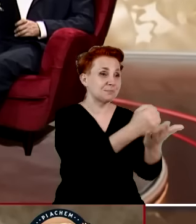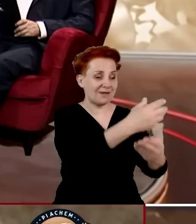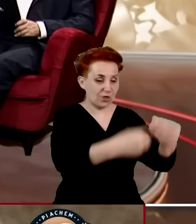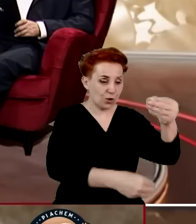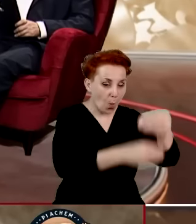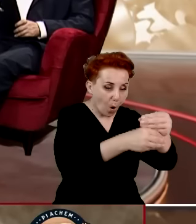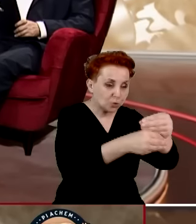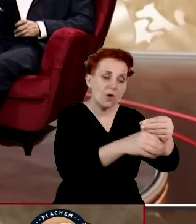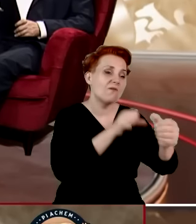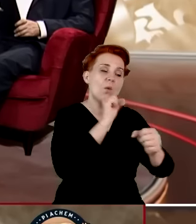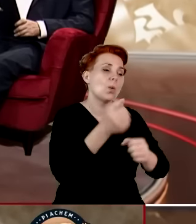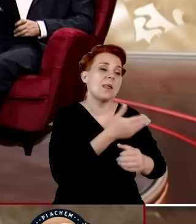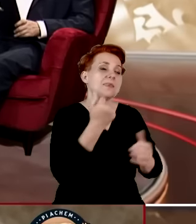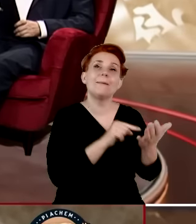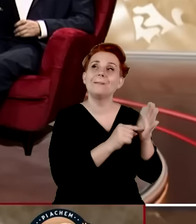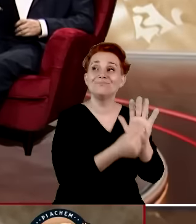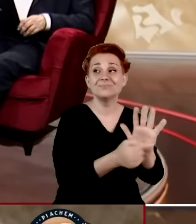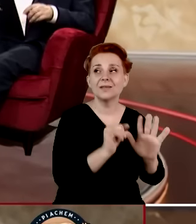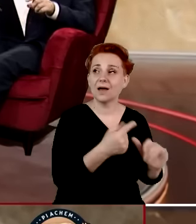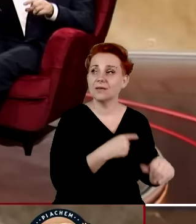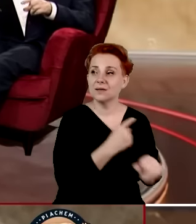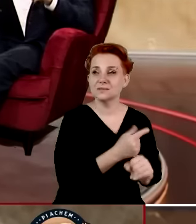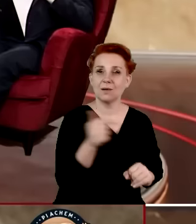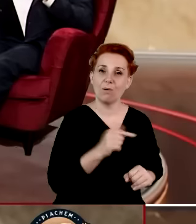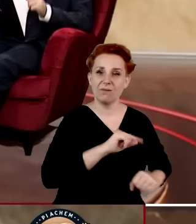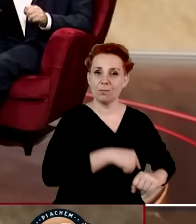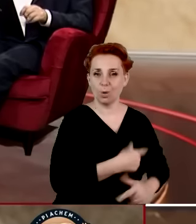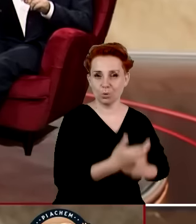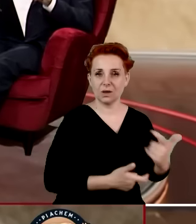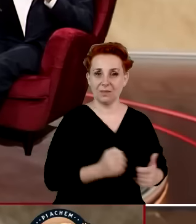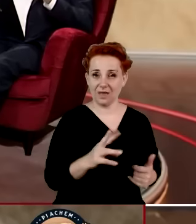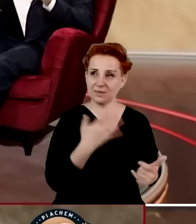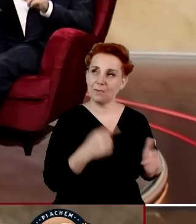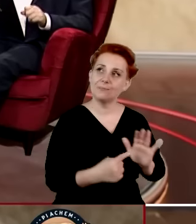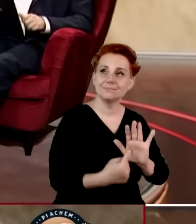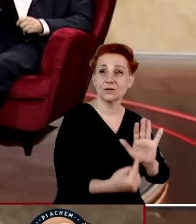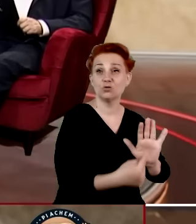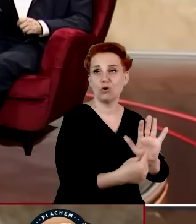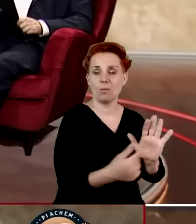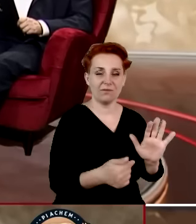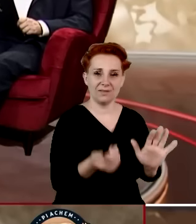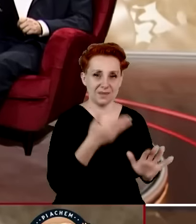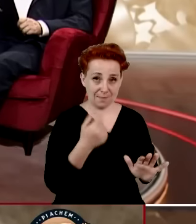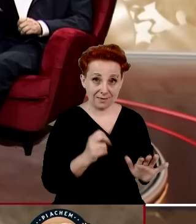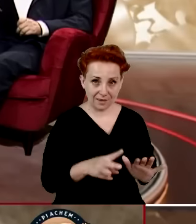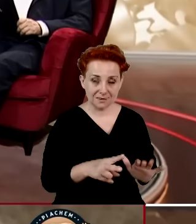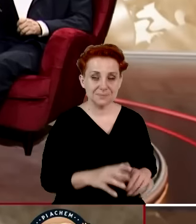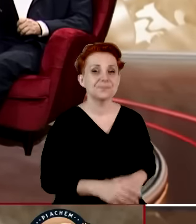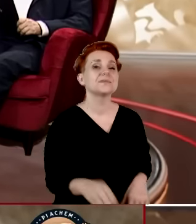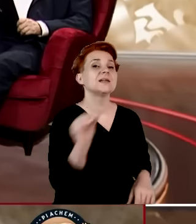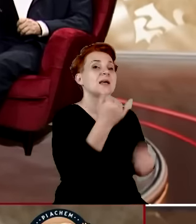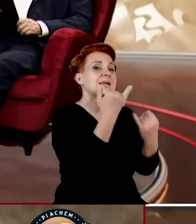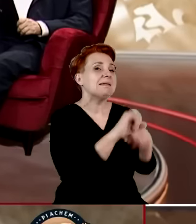Gdzie jest ten co taki miał napis konstytucja? Gdzie on jest teraz? Gdzie on widzi co jest grane w kraju? No teraz tą koszulkę